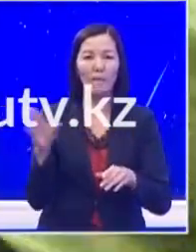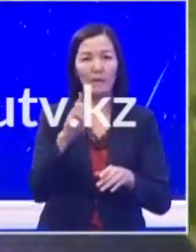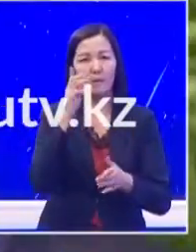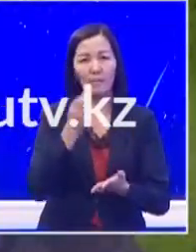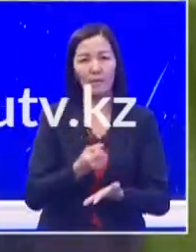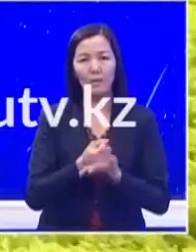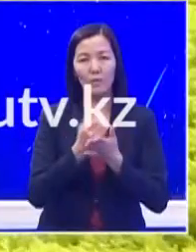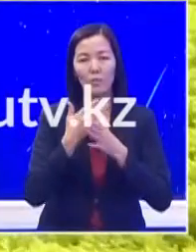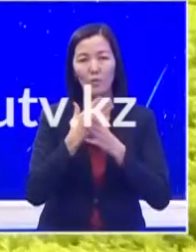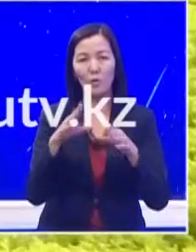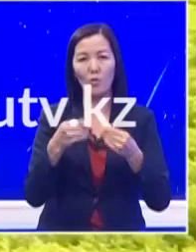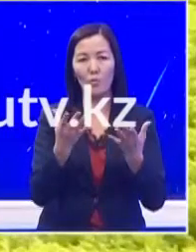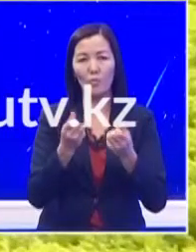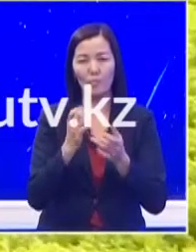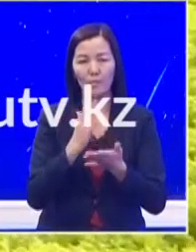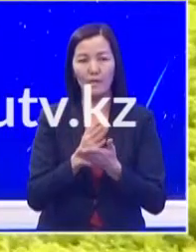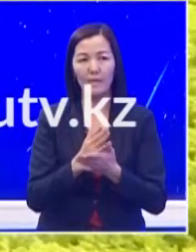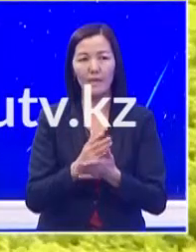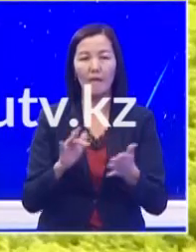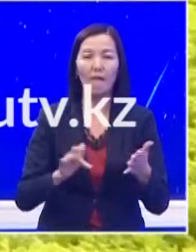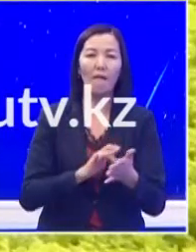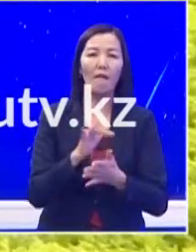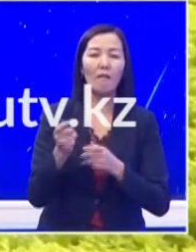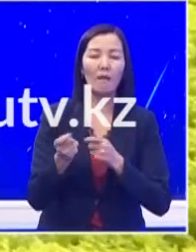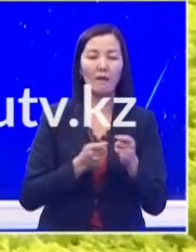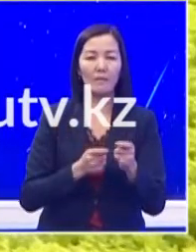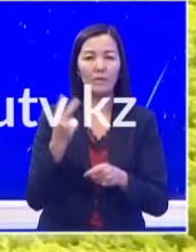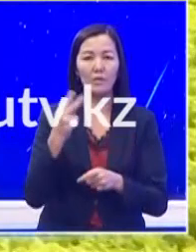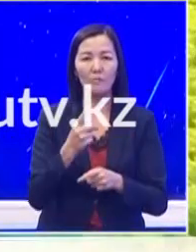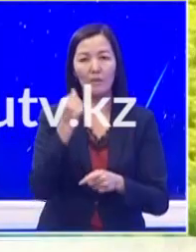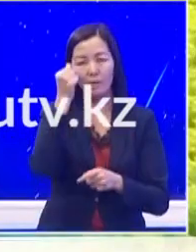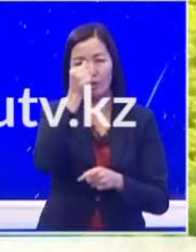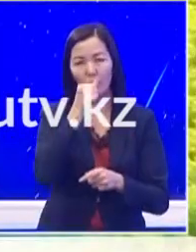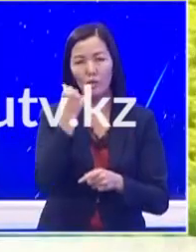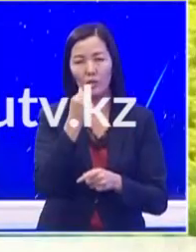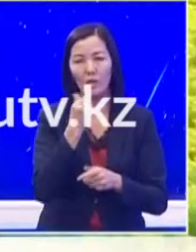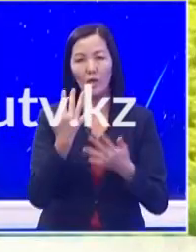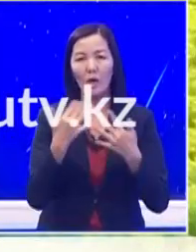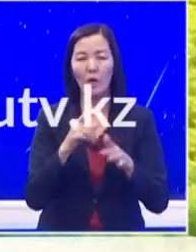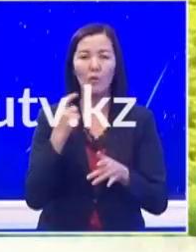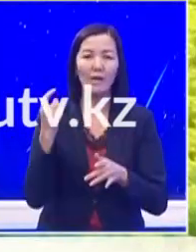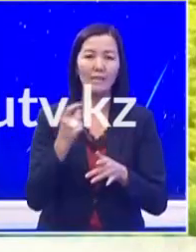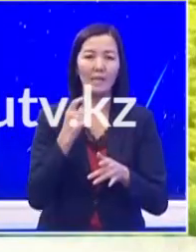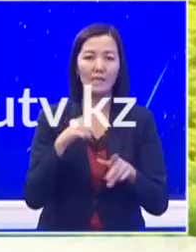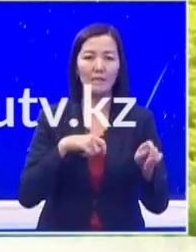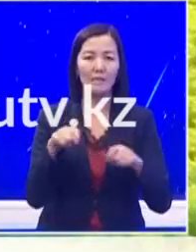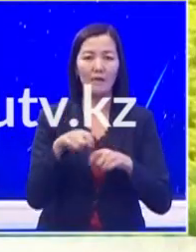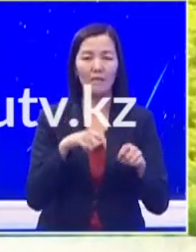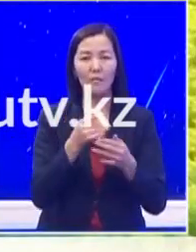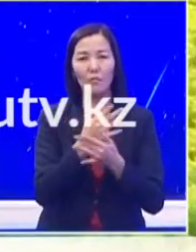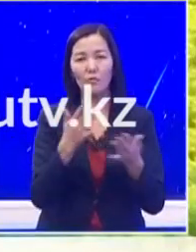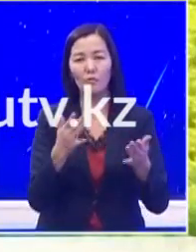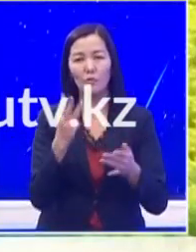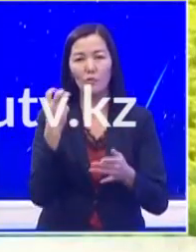қолдауын көріп отыр. Қала әкімдігі тарапынан ағымдағы 2021 жылы ауыл шаруашылығы тауар өндірушілеріне